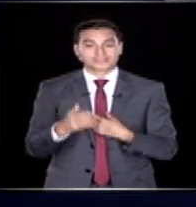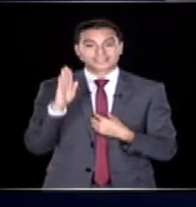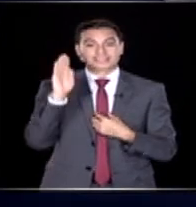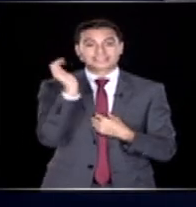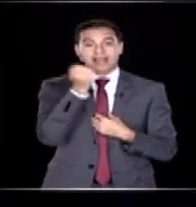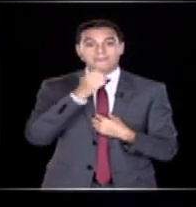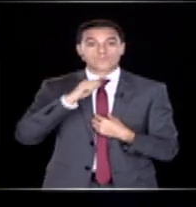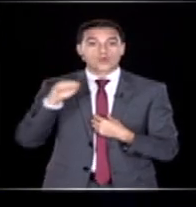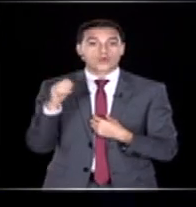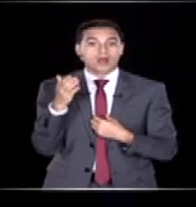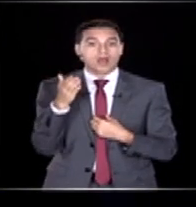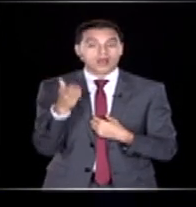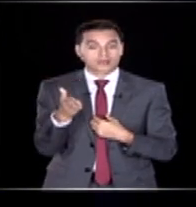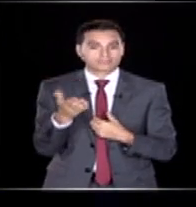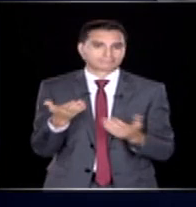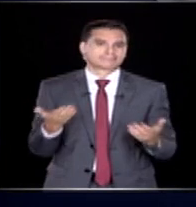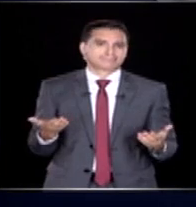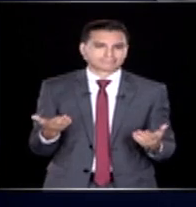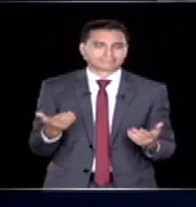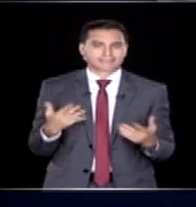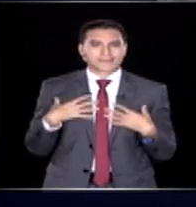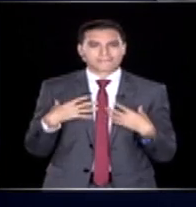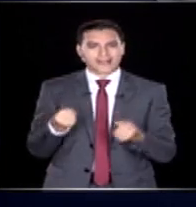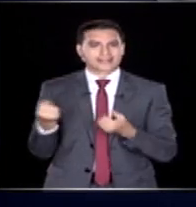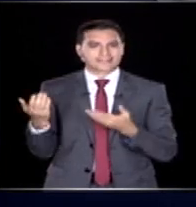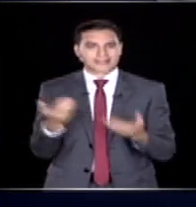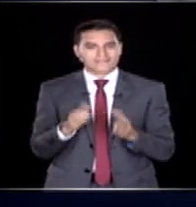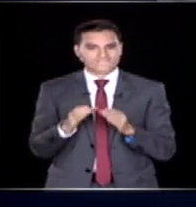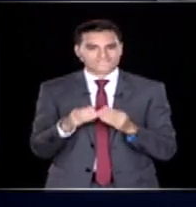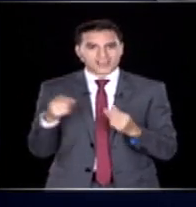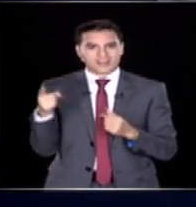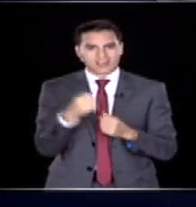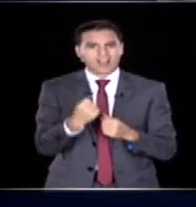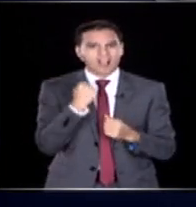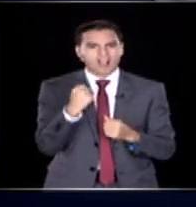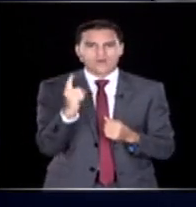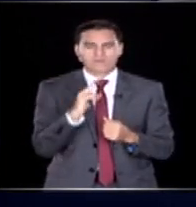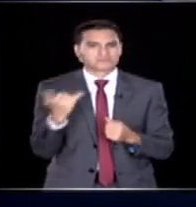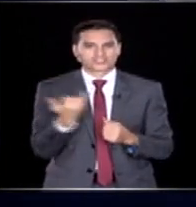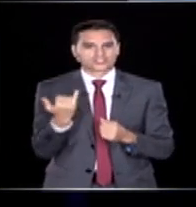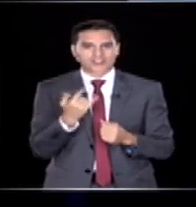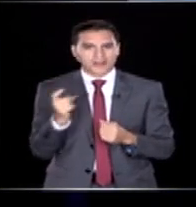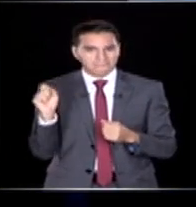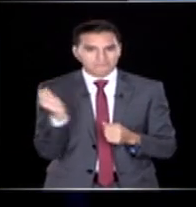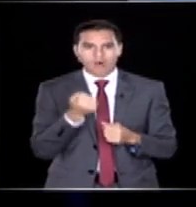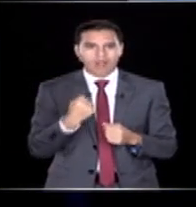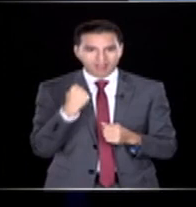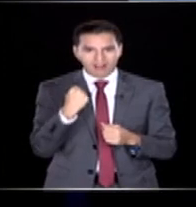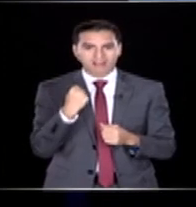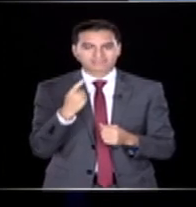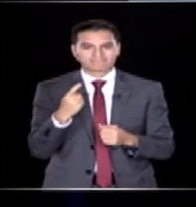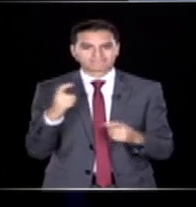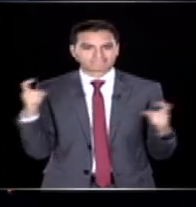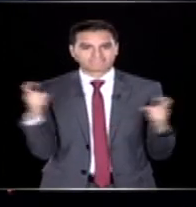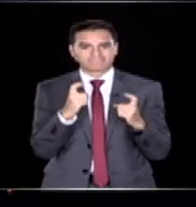ساموراي الحمد لله على السلامه. الله يسلمك. فريق يتعمل له الف حساب، انا عارف. محاربين محاربين